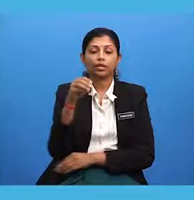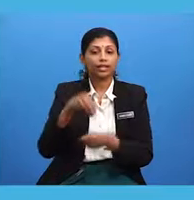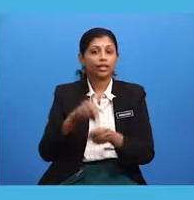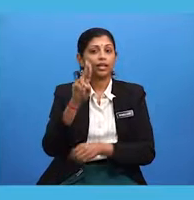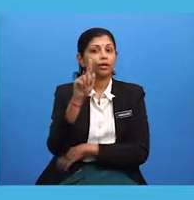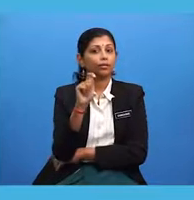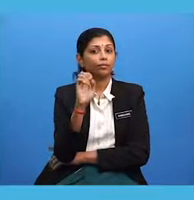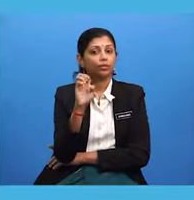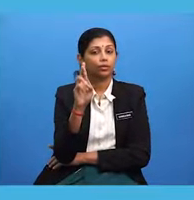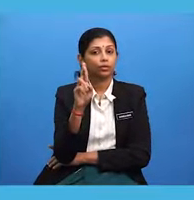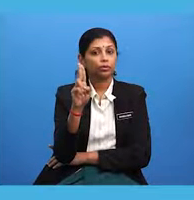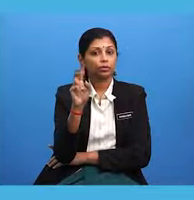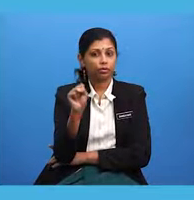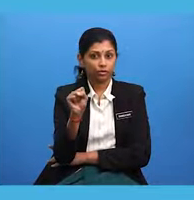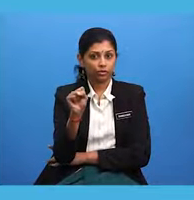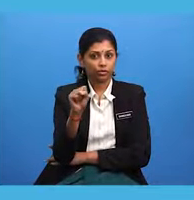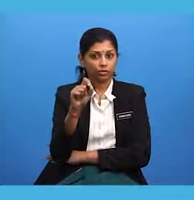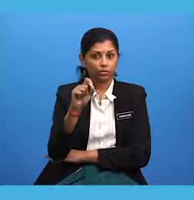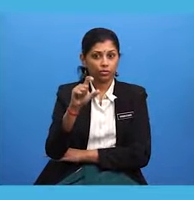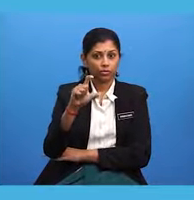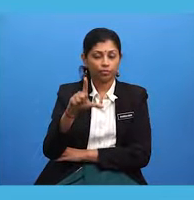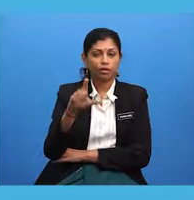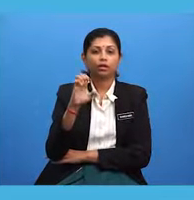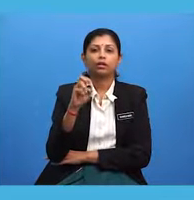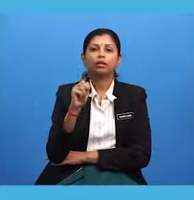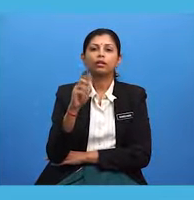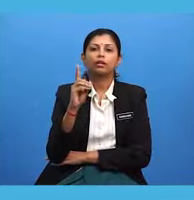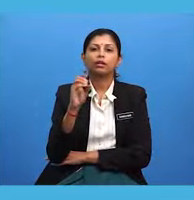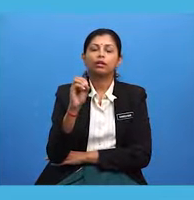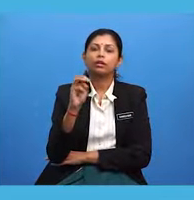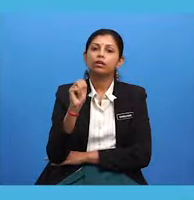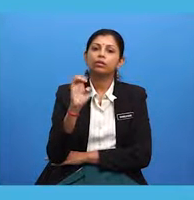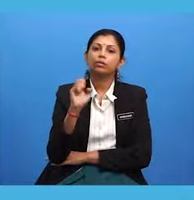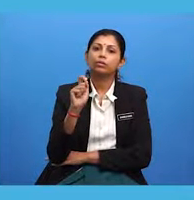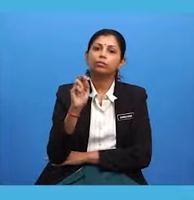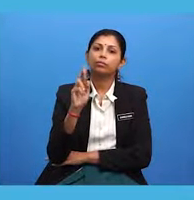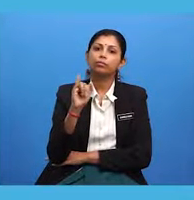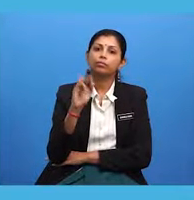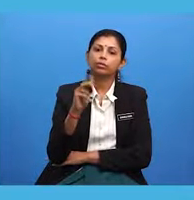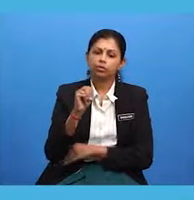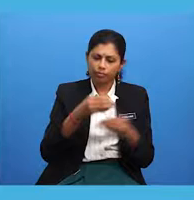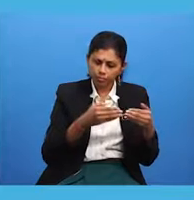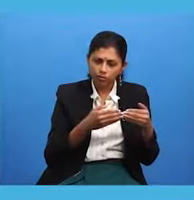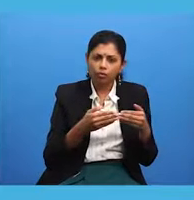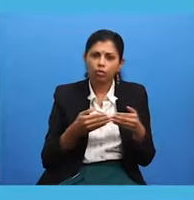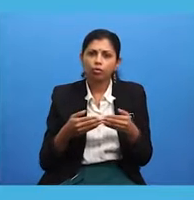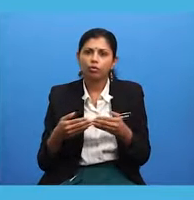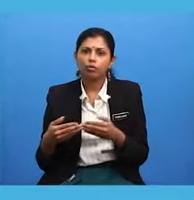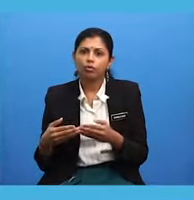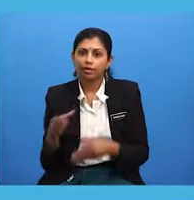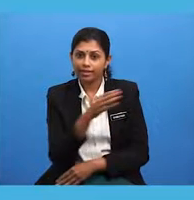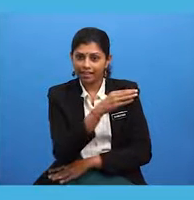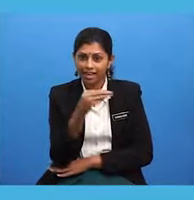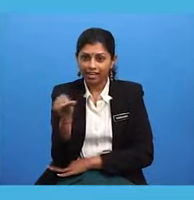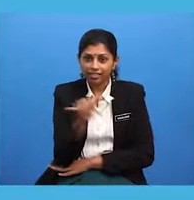pula, penebalan endometrium masih lagi terus berlaku. Dan pada masa